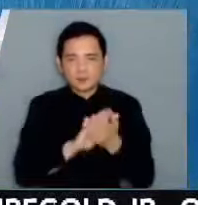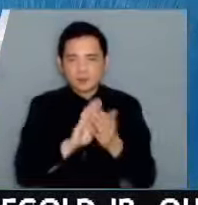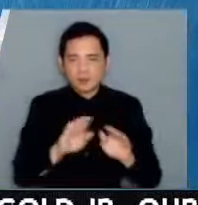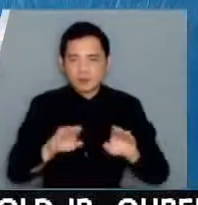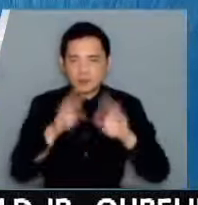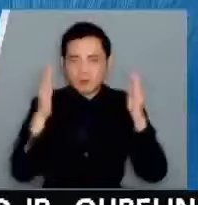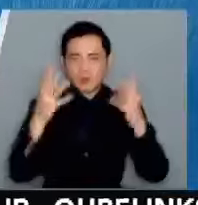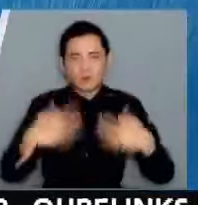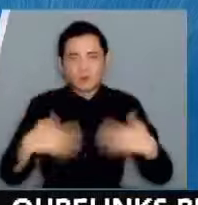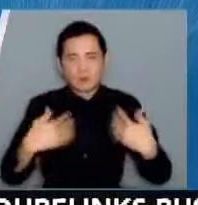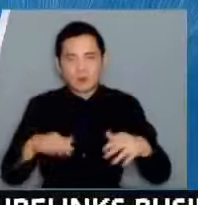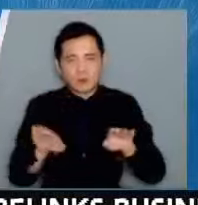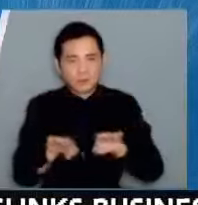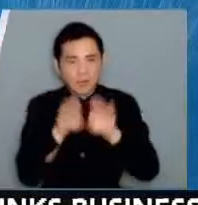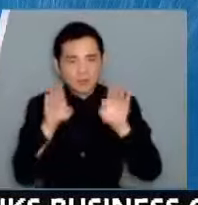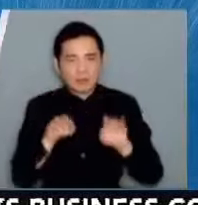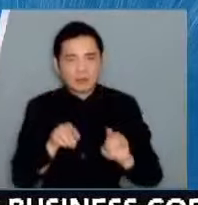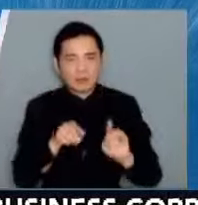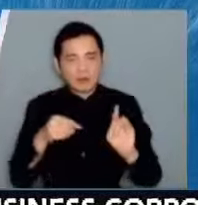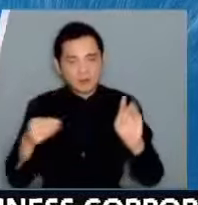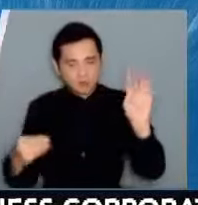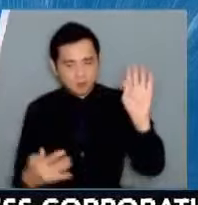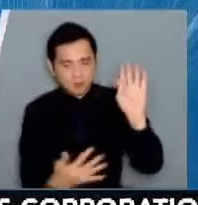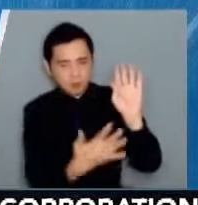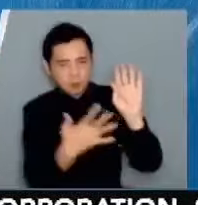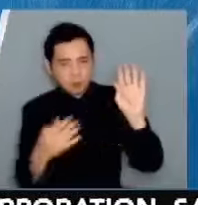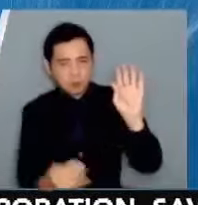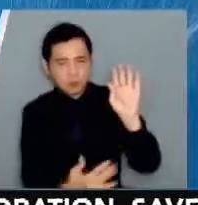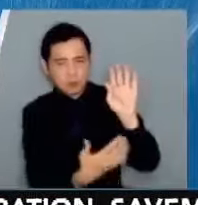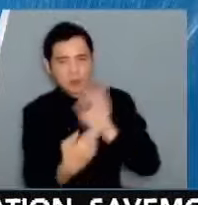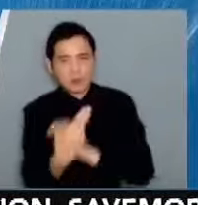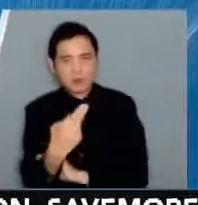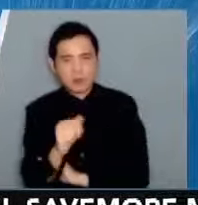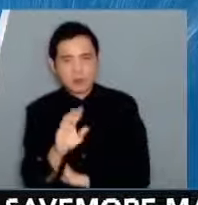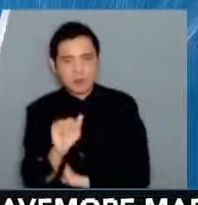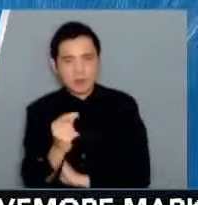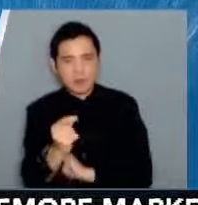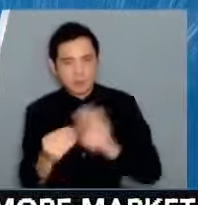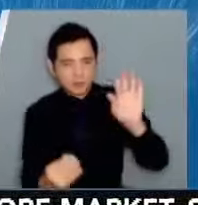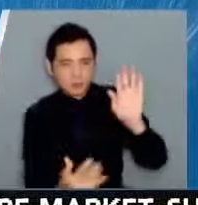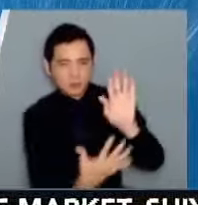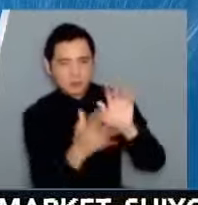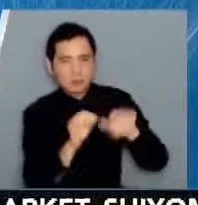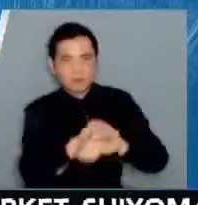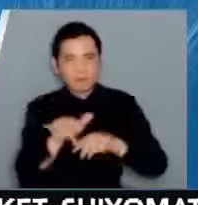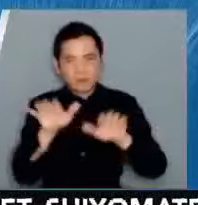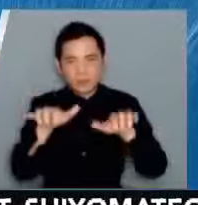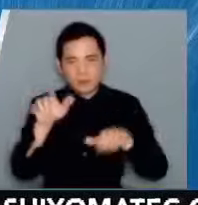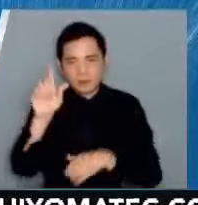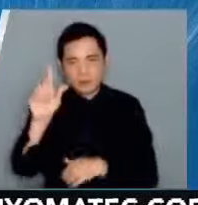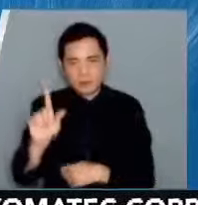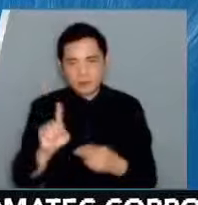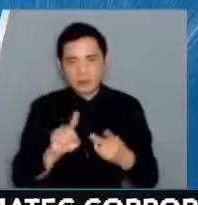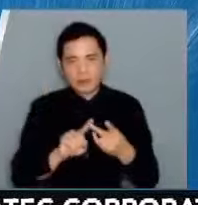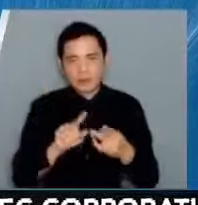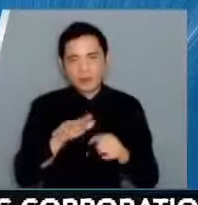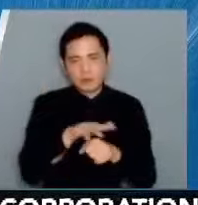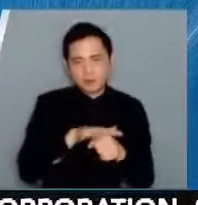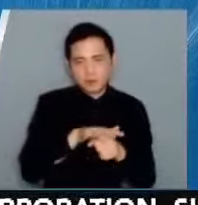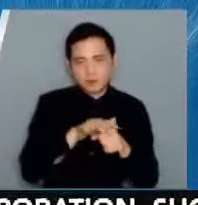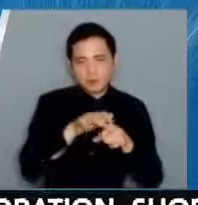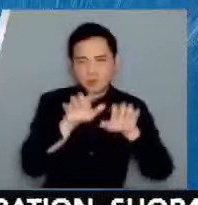hanging habagat pa rin ang nagpapaulan sa malaking bahagi ng Luzon habang mga local thunderstorm sa nalalabing bahagi naman ng